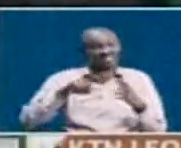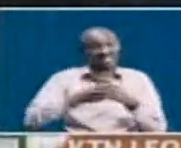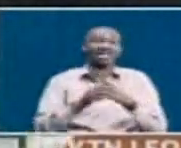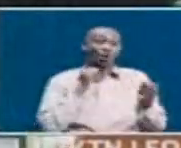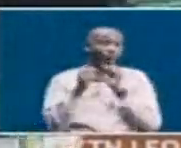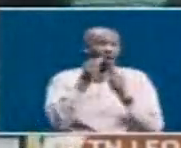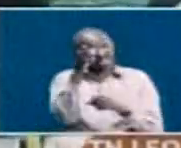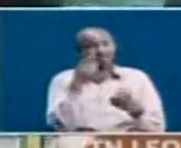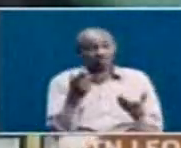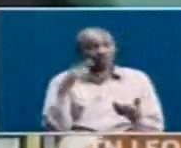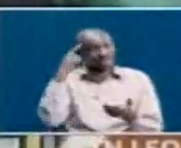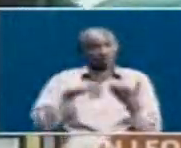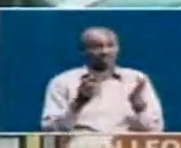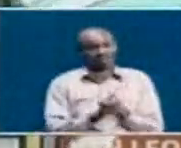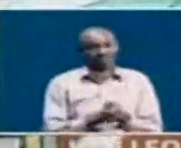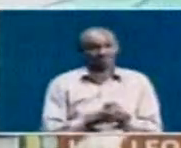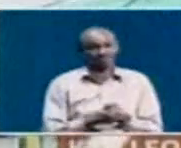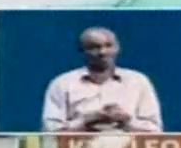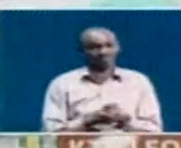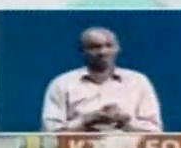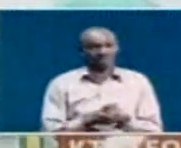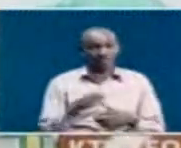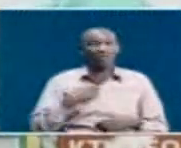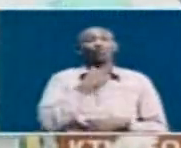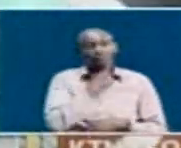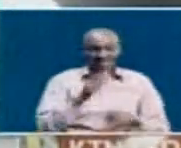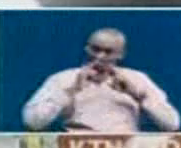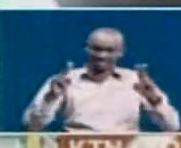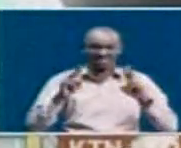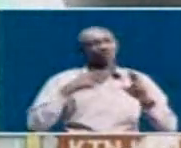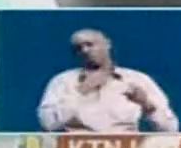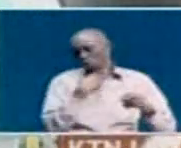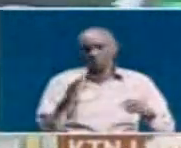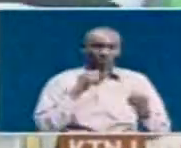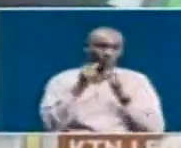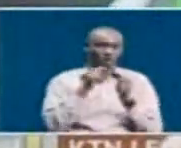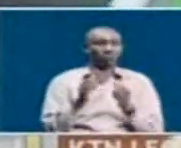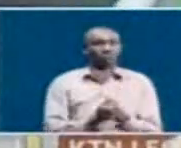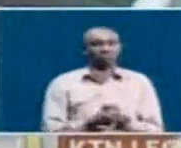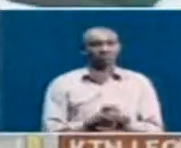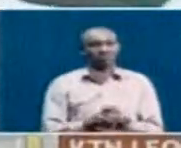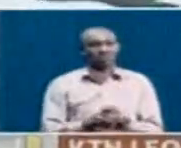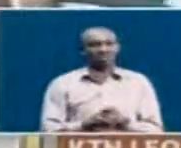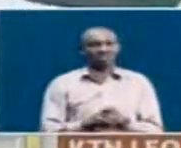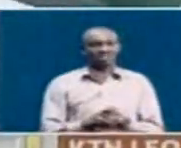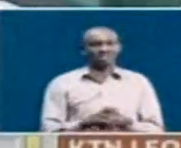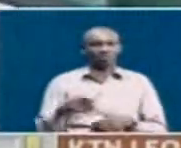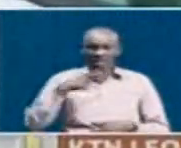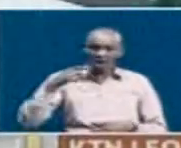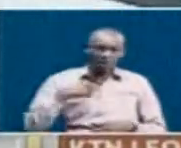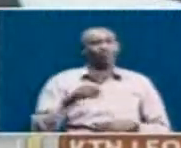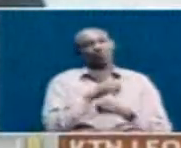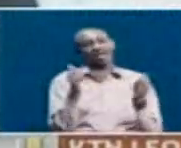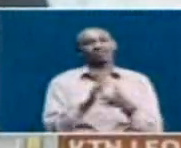sana kwa kiasi. Je, mashabiki mnasemaje kuhusu hilo? Tunataka pesa, tutaki vita. Timu nzima imeperform vizuri